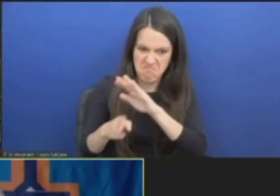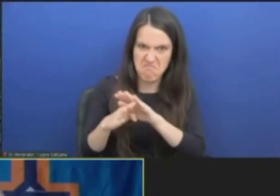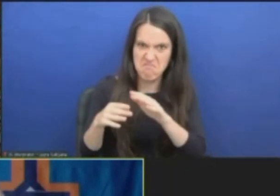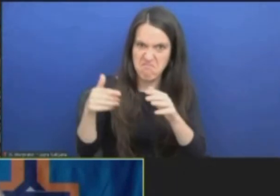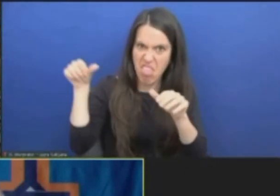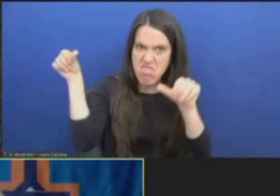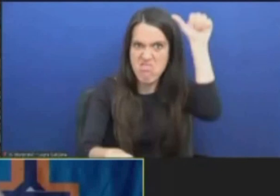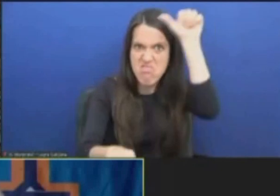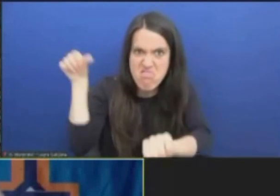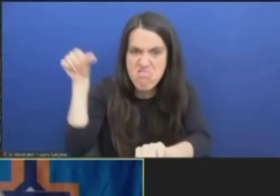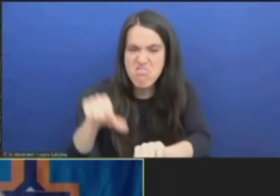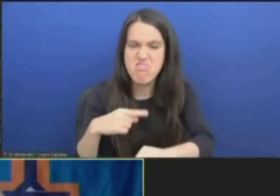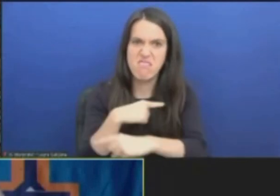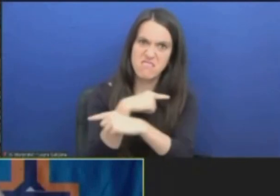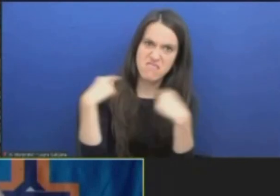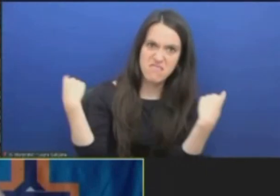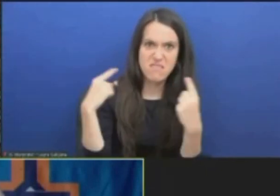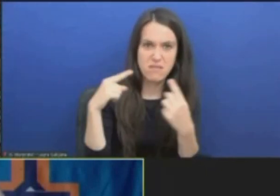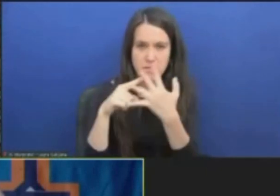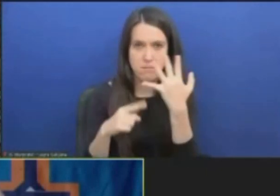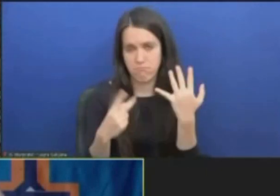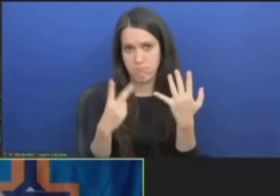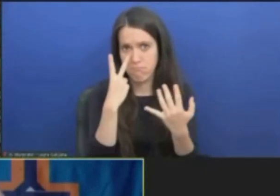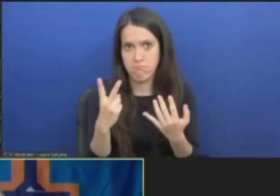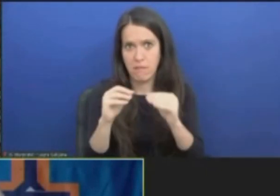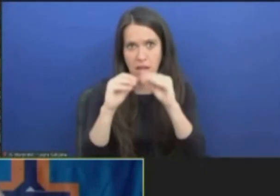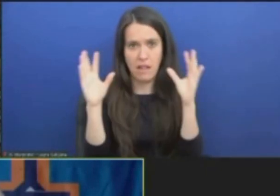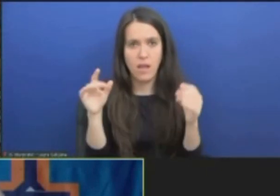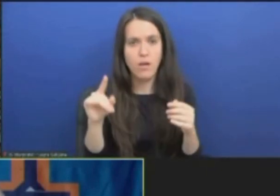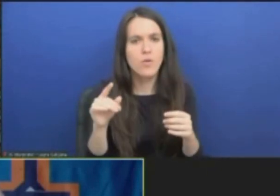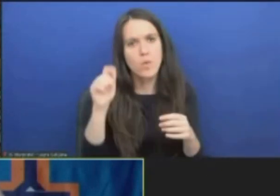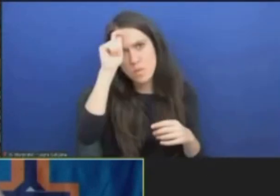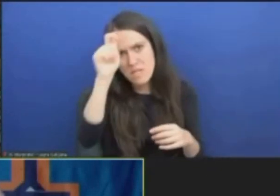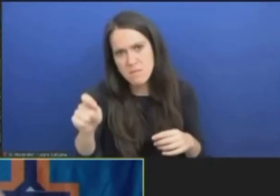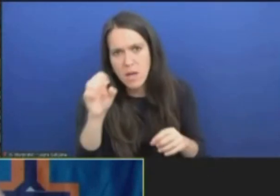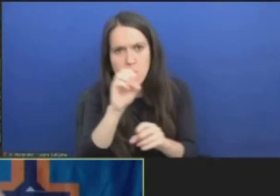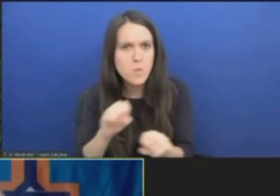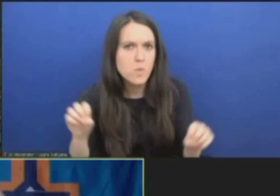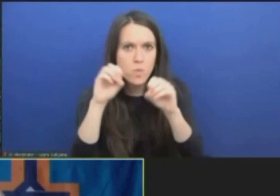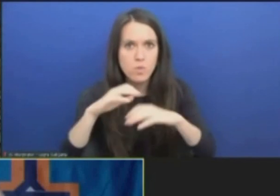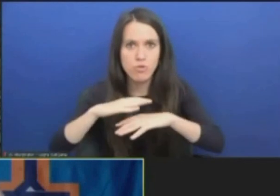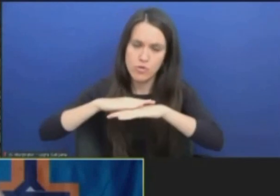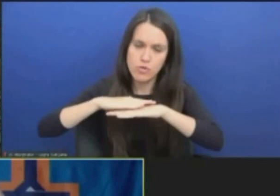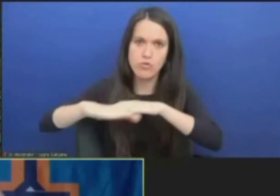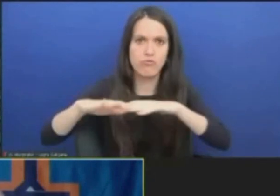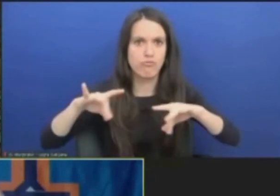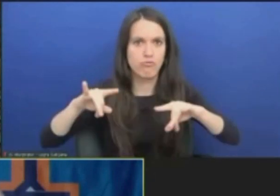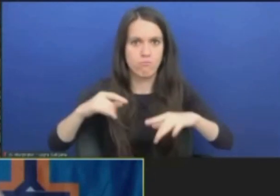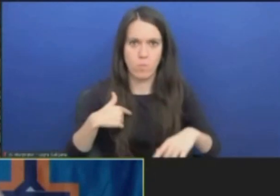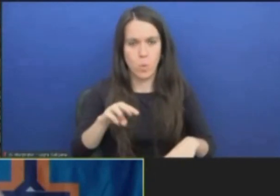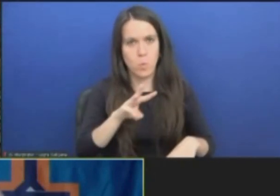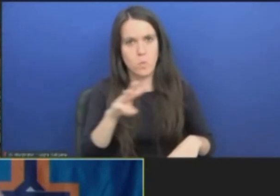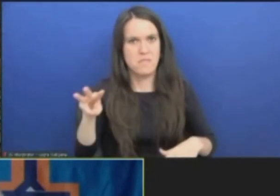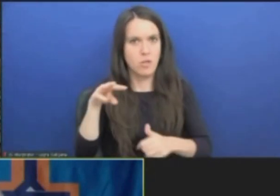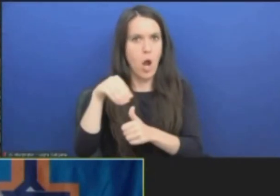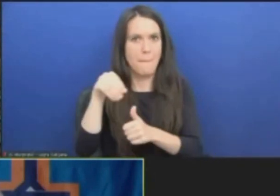только право ребенка на существование как он сам но и его физическая неприкосновенность сначала территориальной оккупации турции